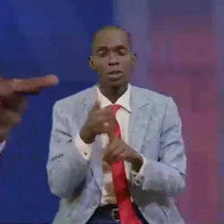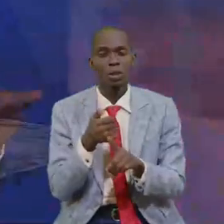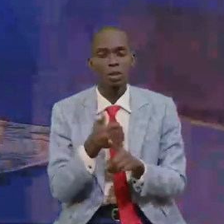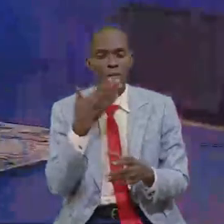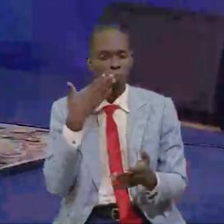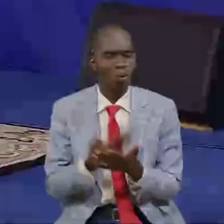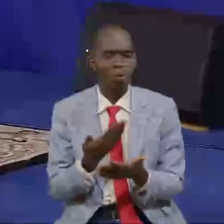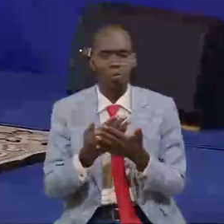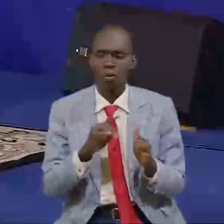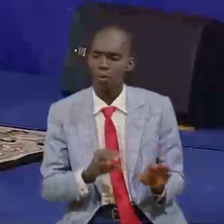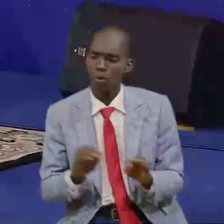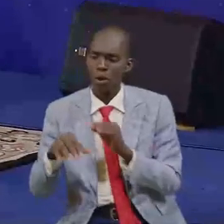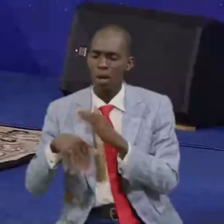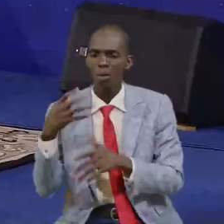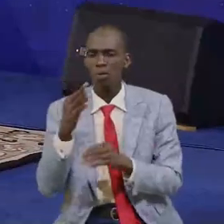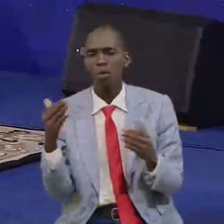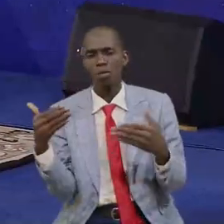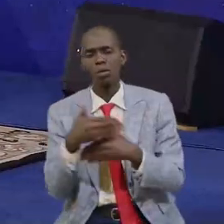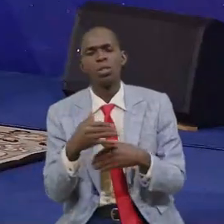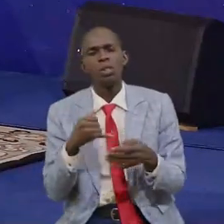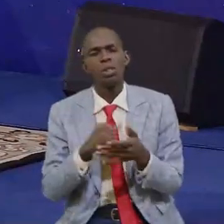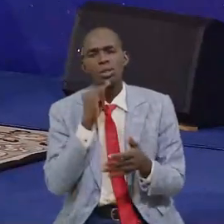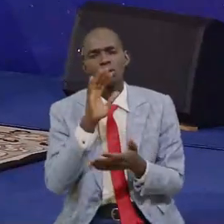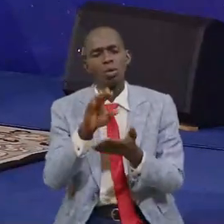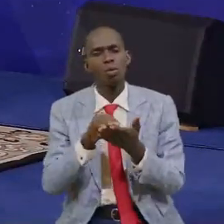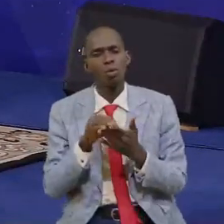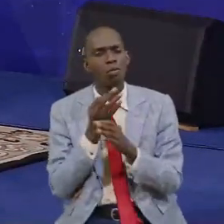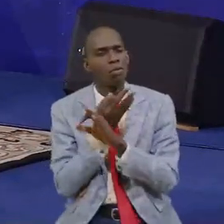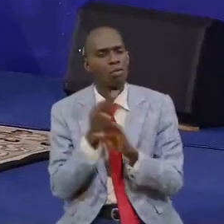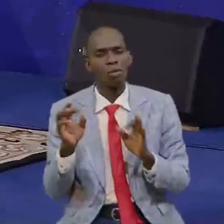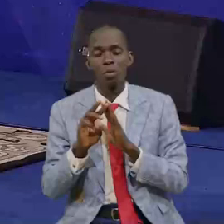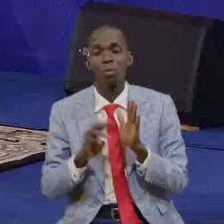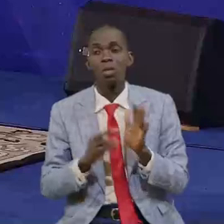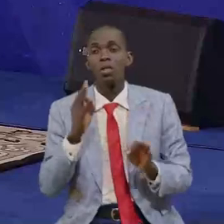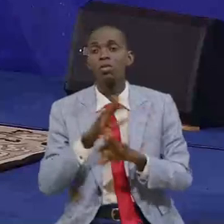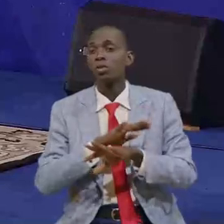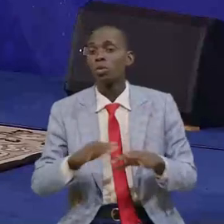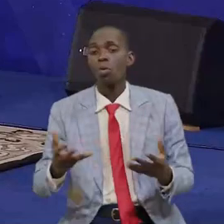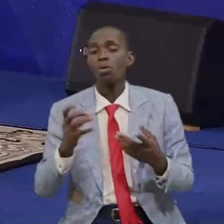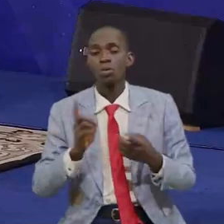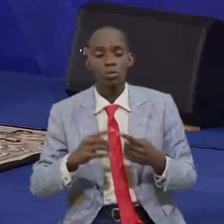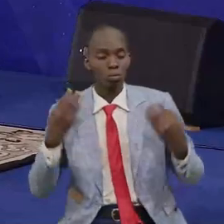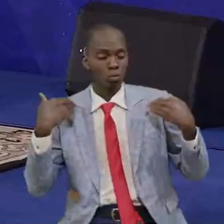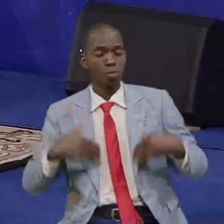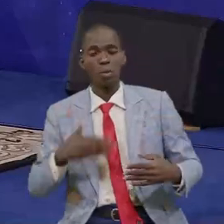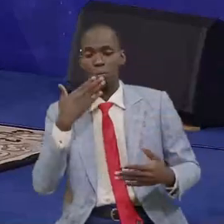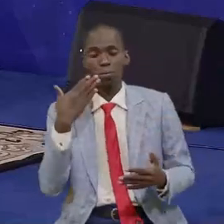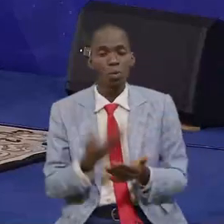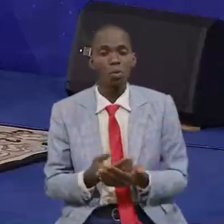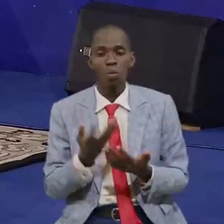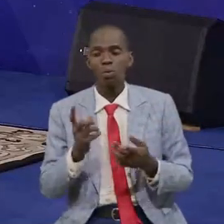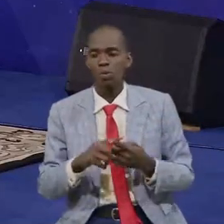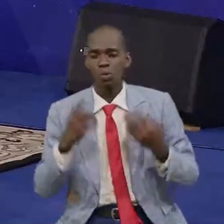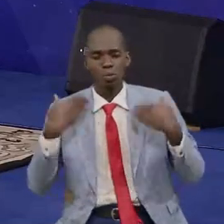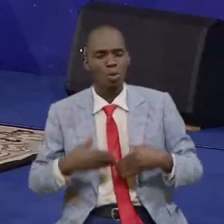de sortir, c'est ton libre arbitre. Si tu ne veux pas t'habiller, si tu veux mettre tout ce que tu veux,